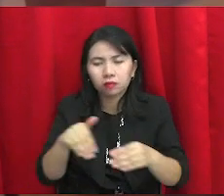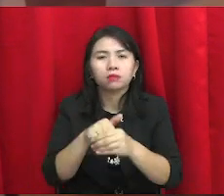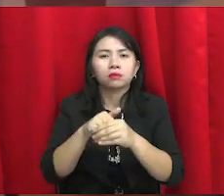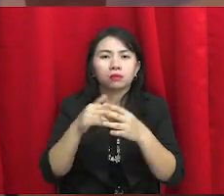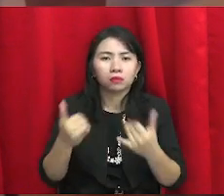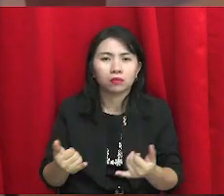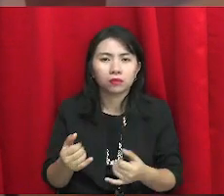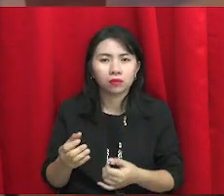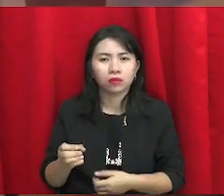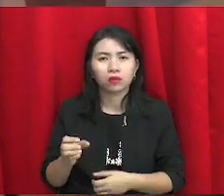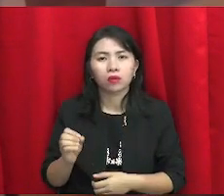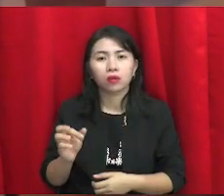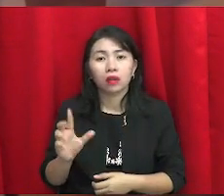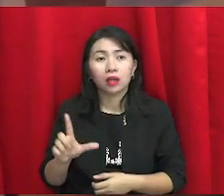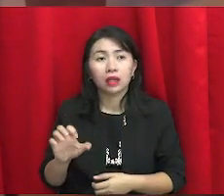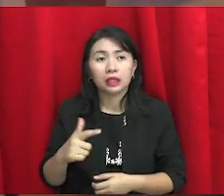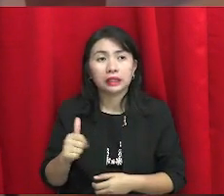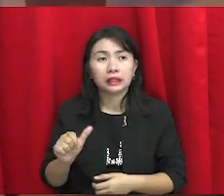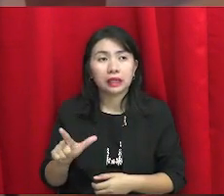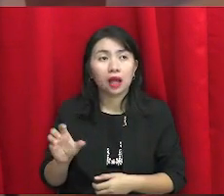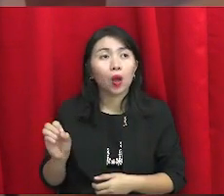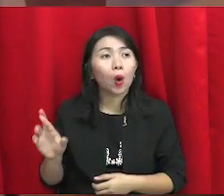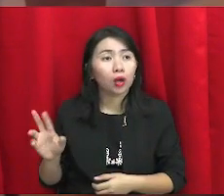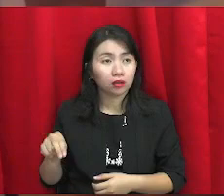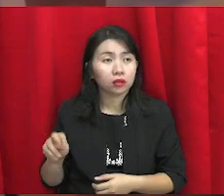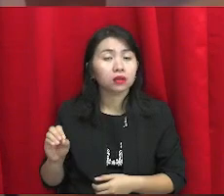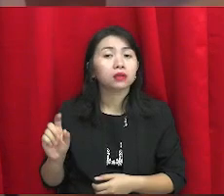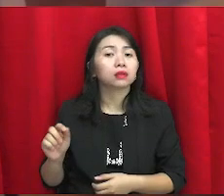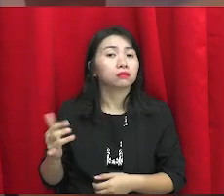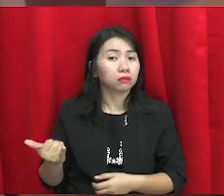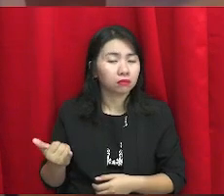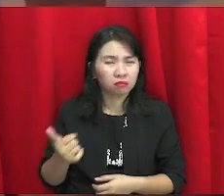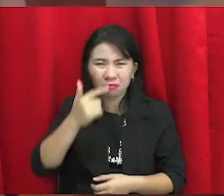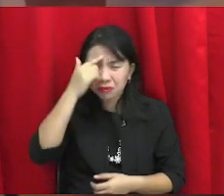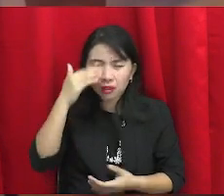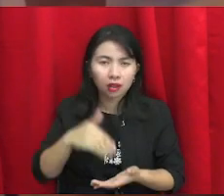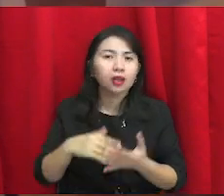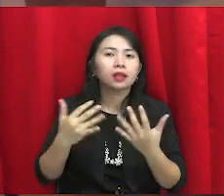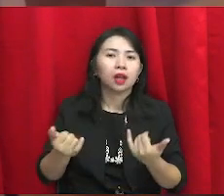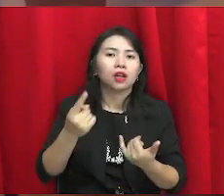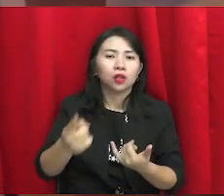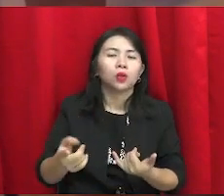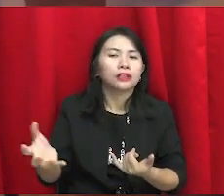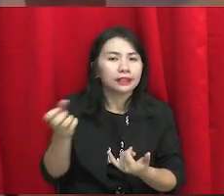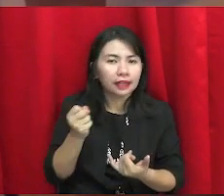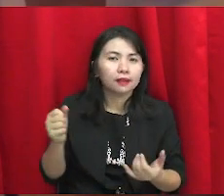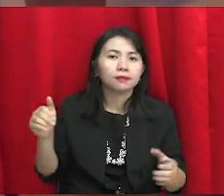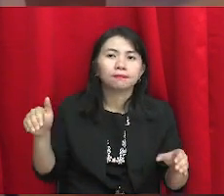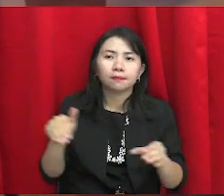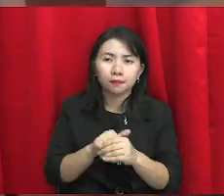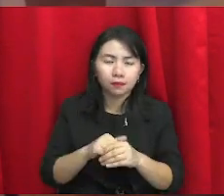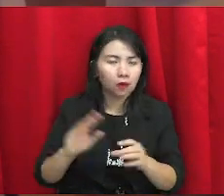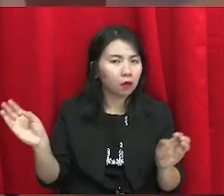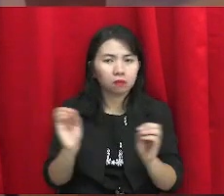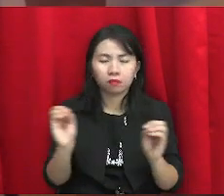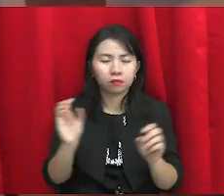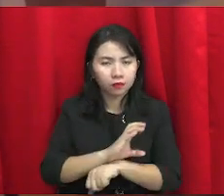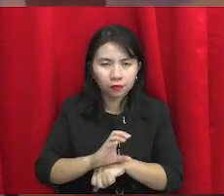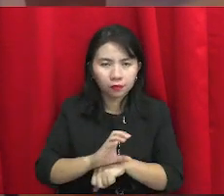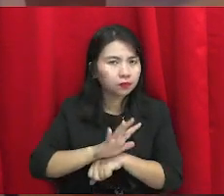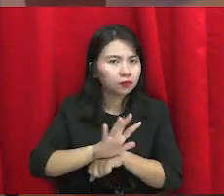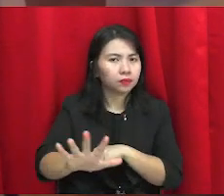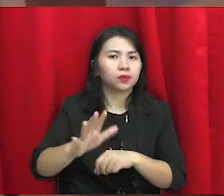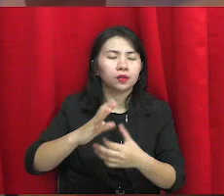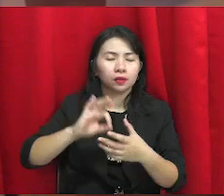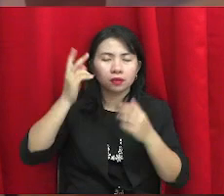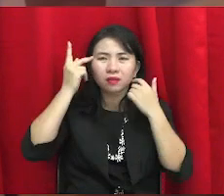whether civil o ano. Because insisting ka dun sa babae. Oh, nagpakasal ka ngayon. Okay, walang counsel ng pastor ha. Walang